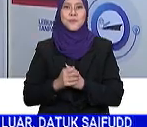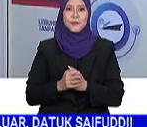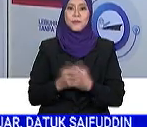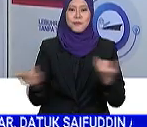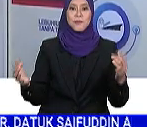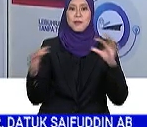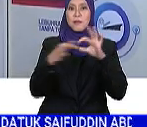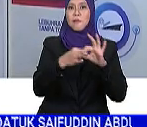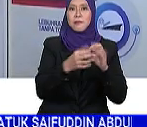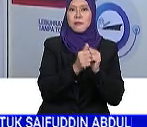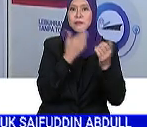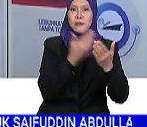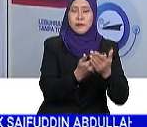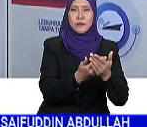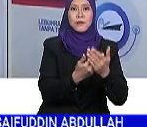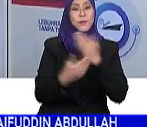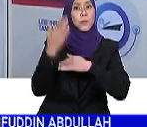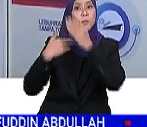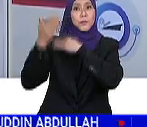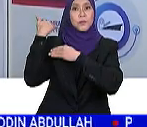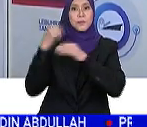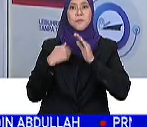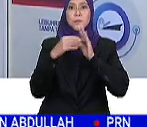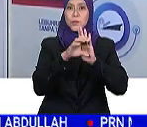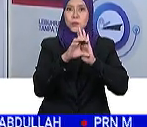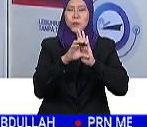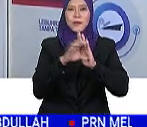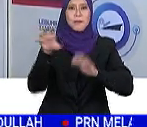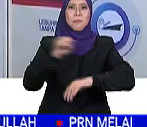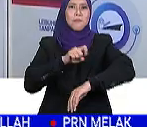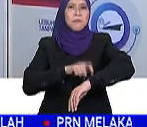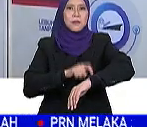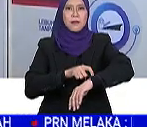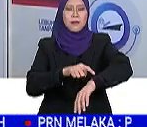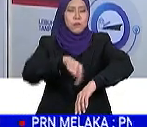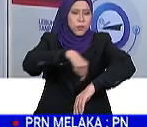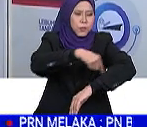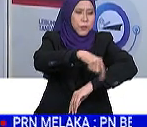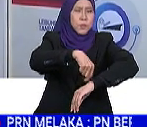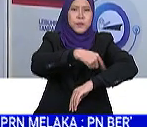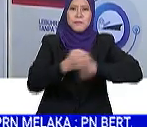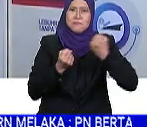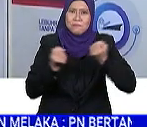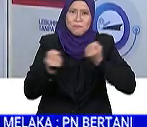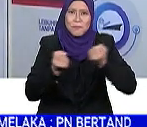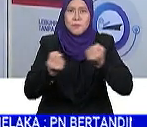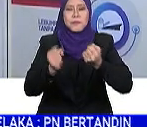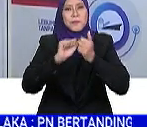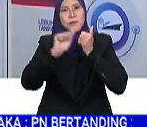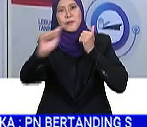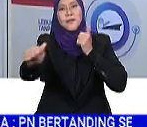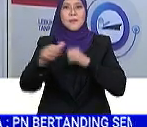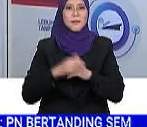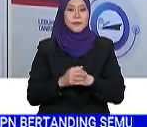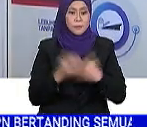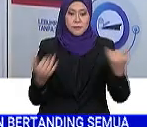baik. Seperti dulu saya bagi contoh, kita memakan masa berjam-jam. Tapi dengan siapnya Pan